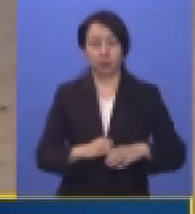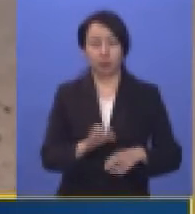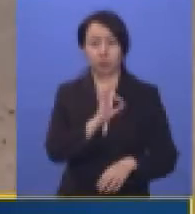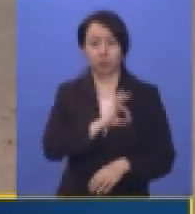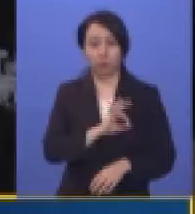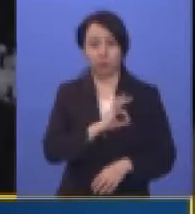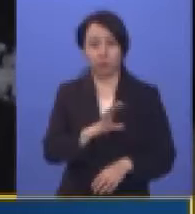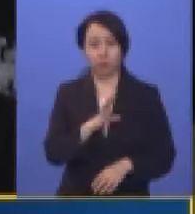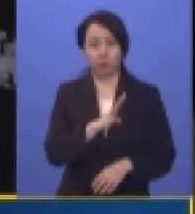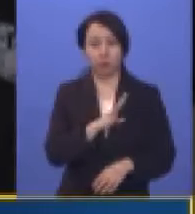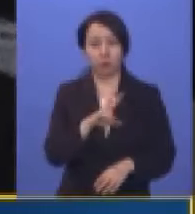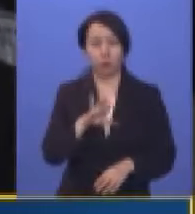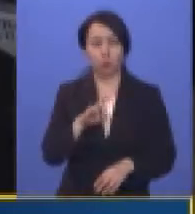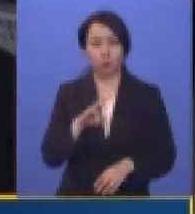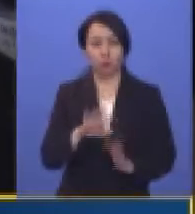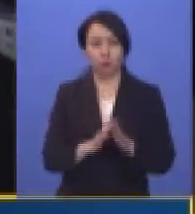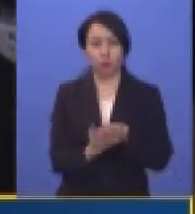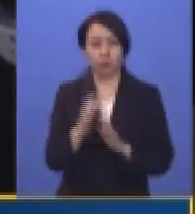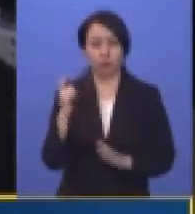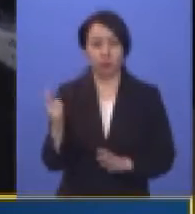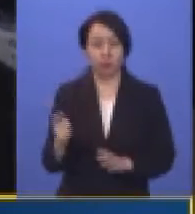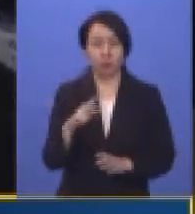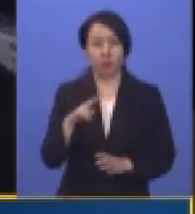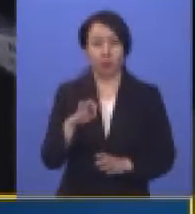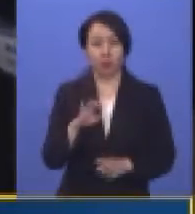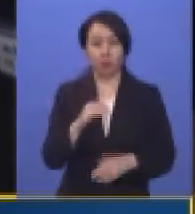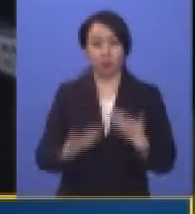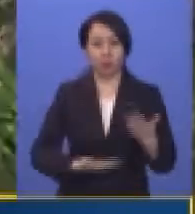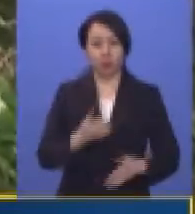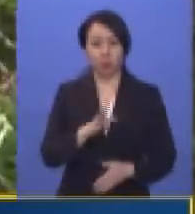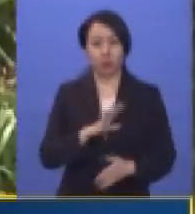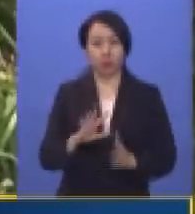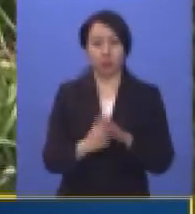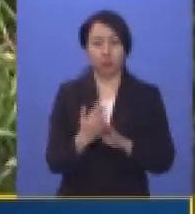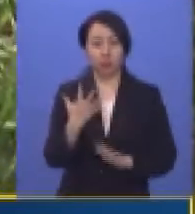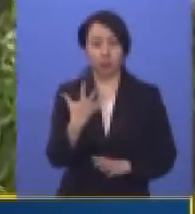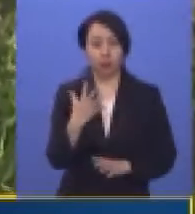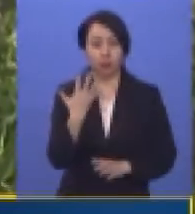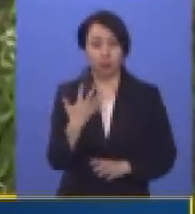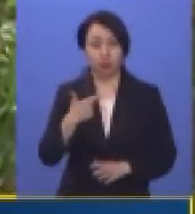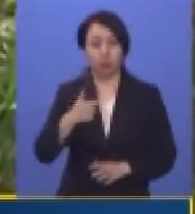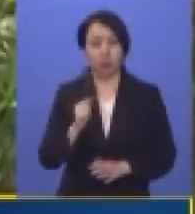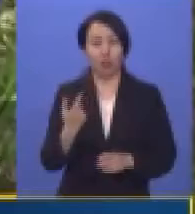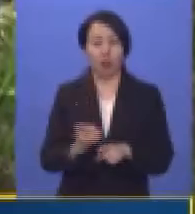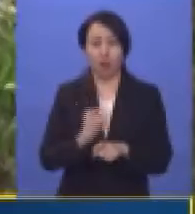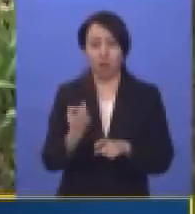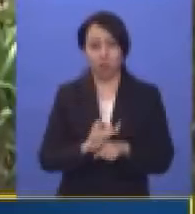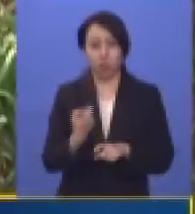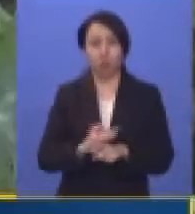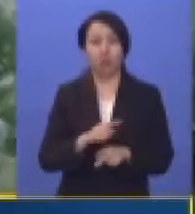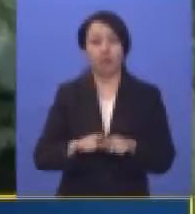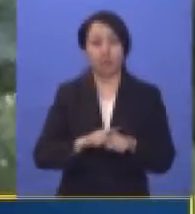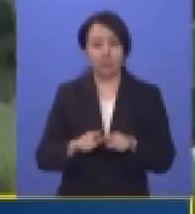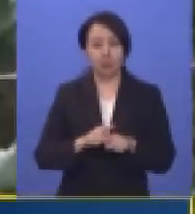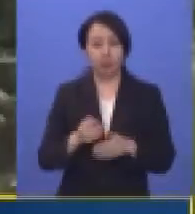жұмсалды. Бұдан соң Ерік Сұлтанов агрофирма Эксимнан компаниясына соқты. Шаруашылық 5 гектарға жоқ жерге картоп, қызылша, сәбіз,